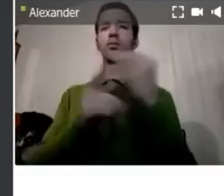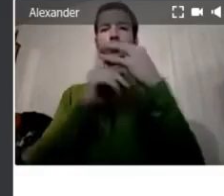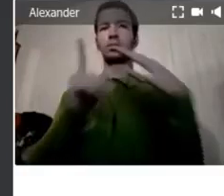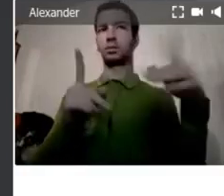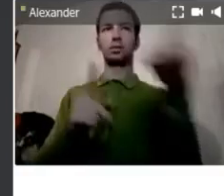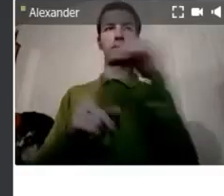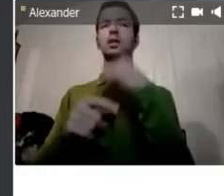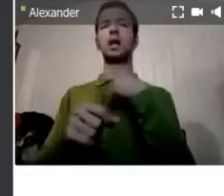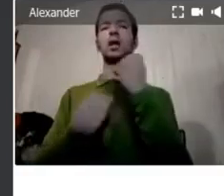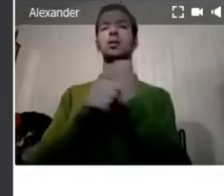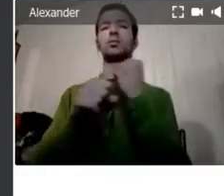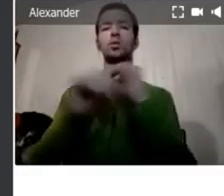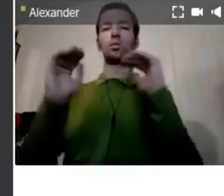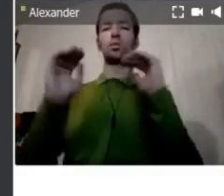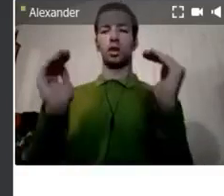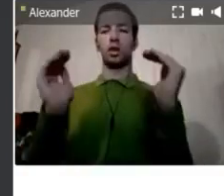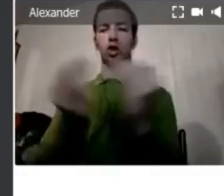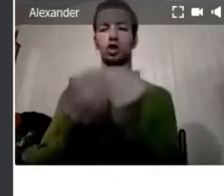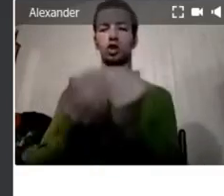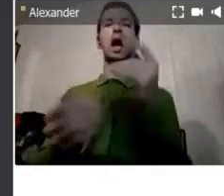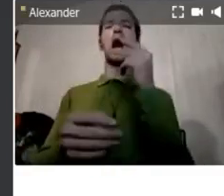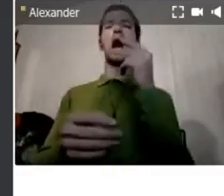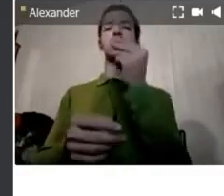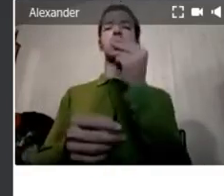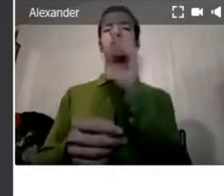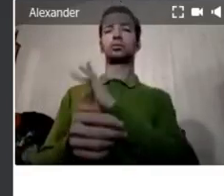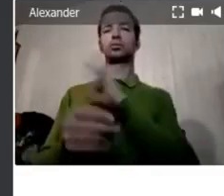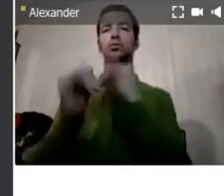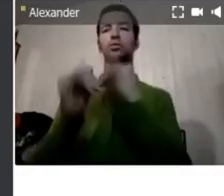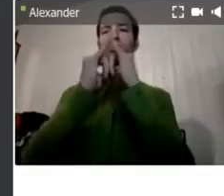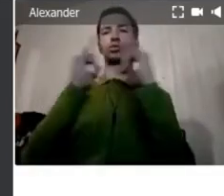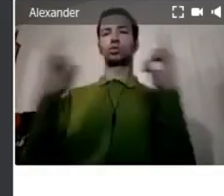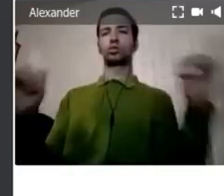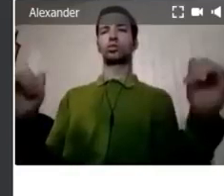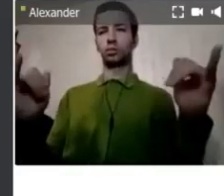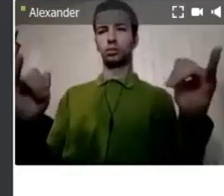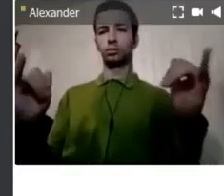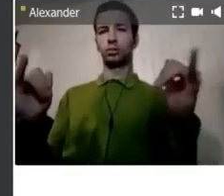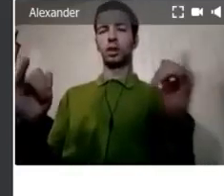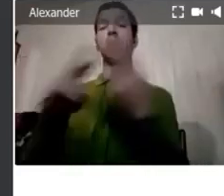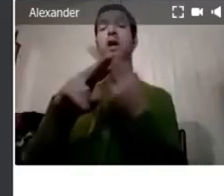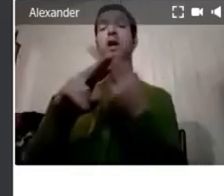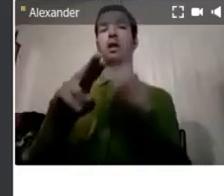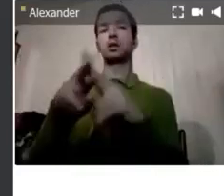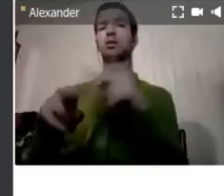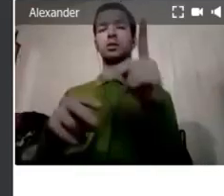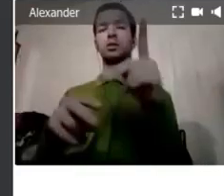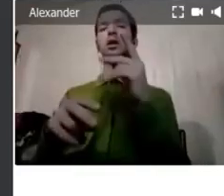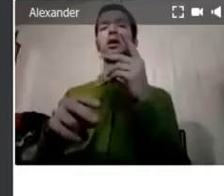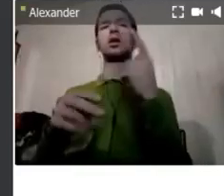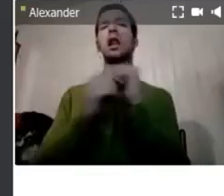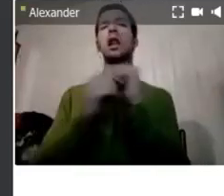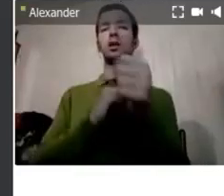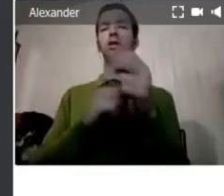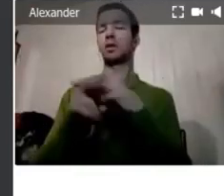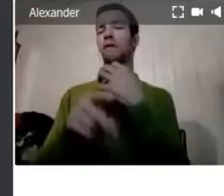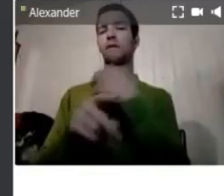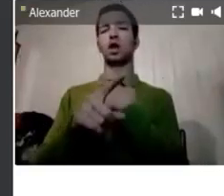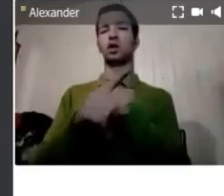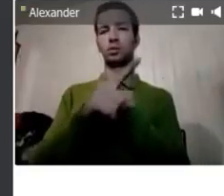я лежу на пляжу, а деньги идут. Вот. Вот это примерно то же самое. Но задача